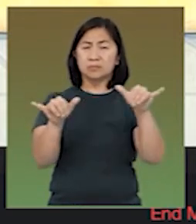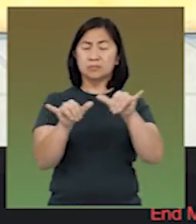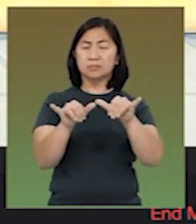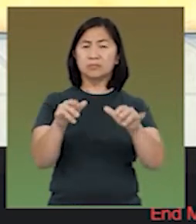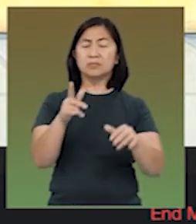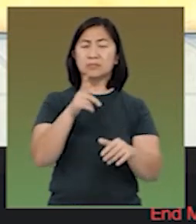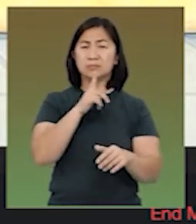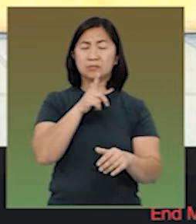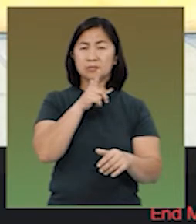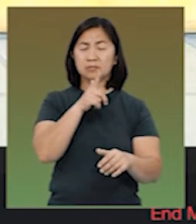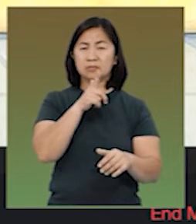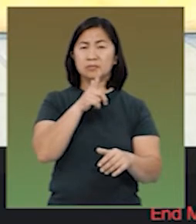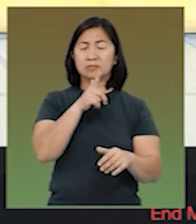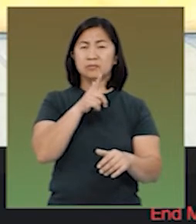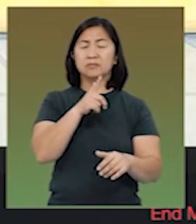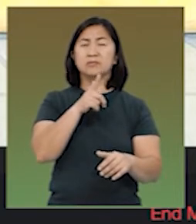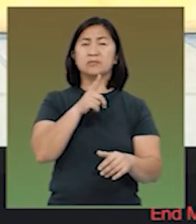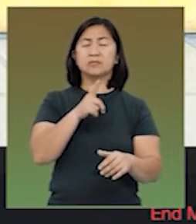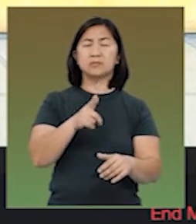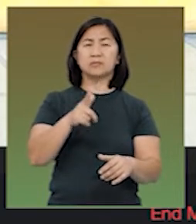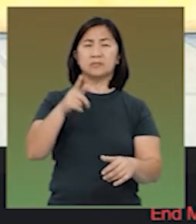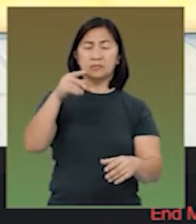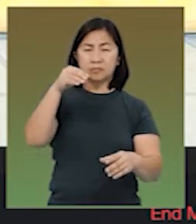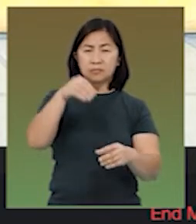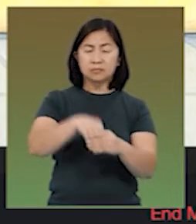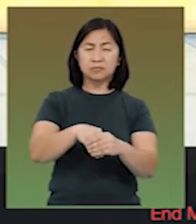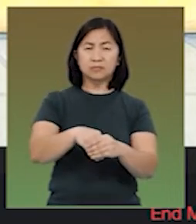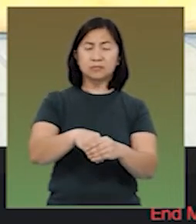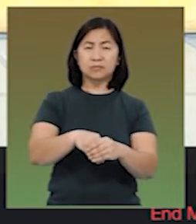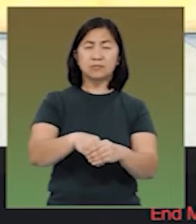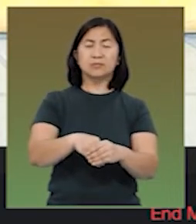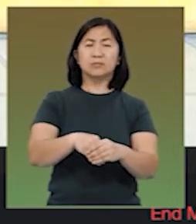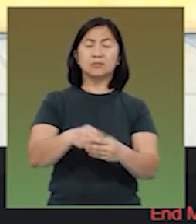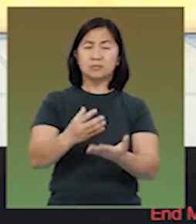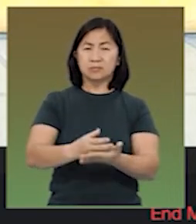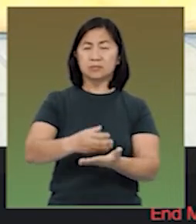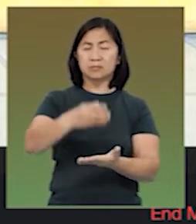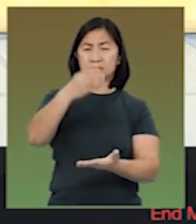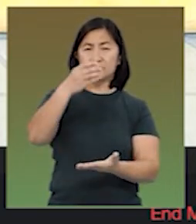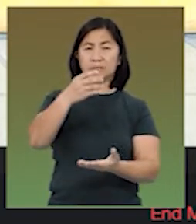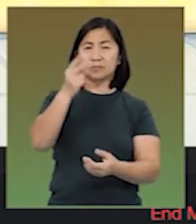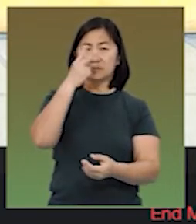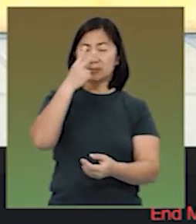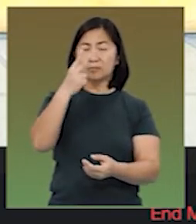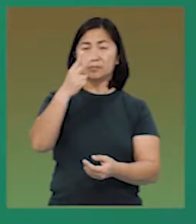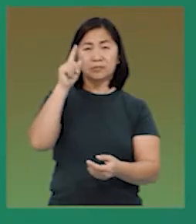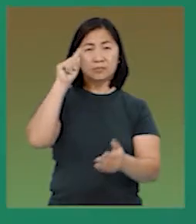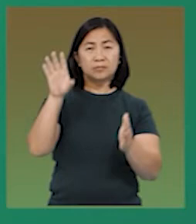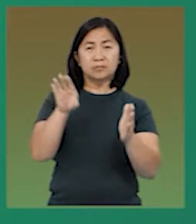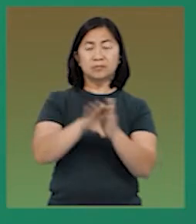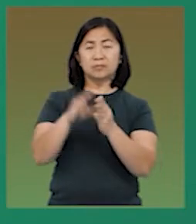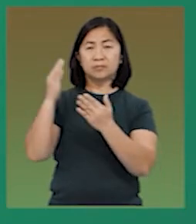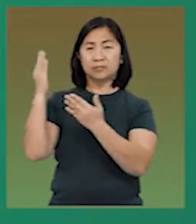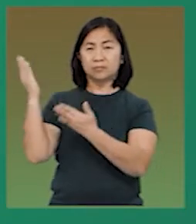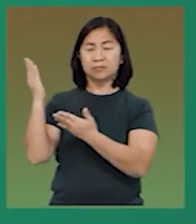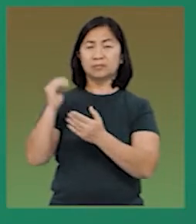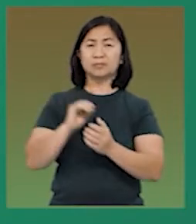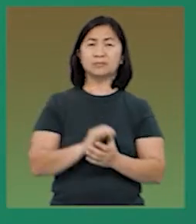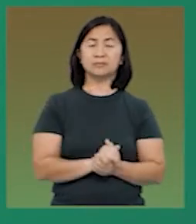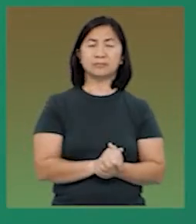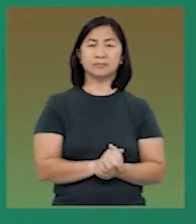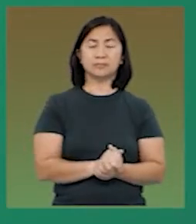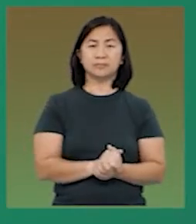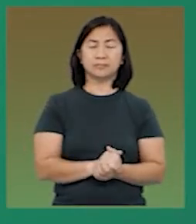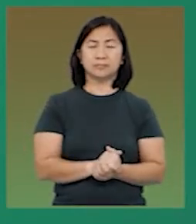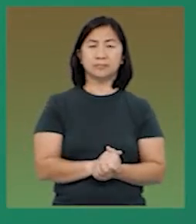sinusukat ang dami ng liquid na nakalagay sa isang lalagyan. Tingnan ang mga larawan.